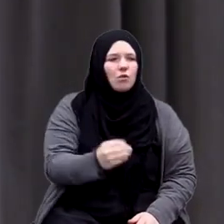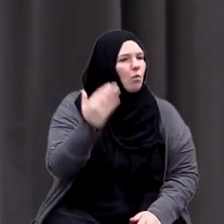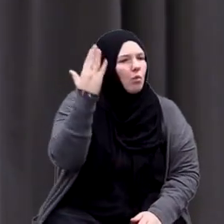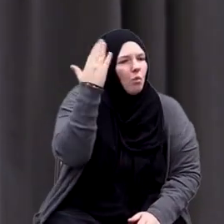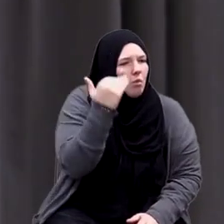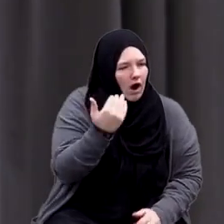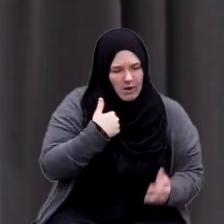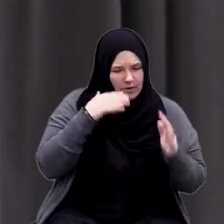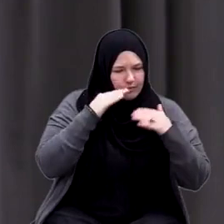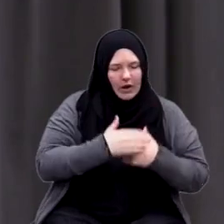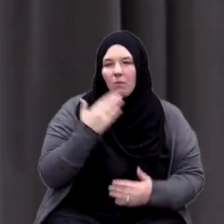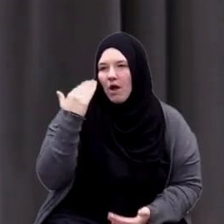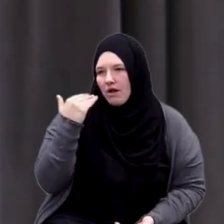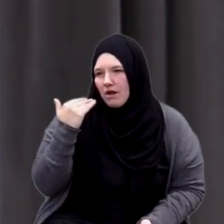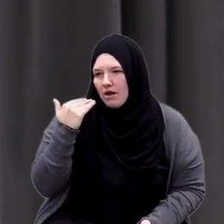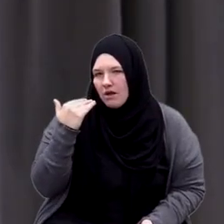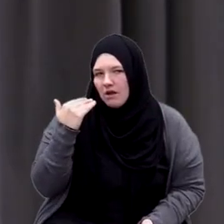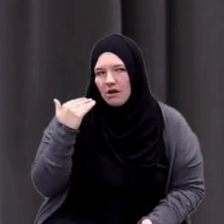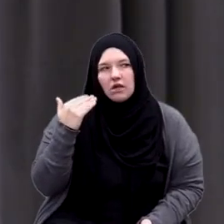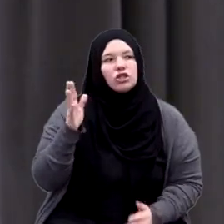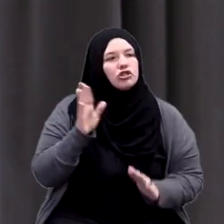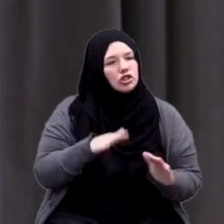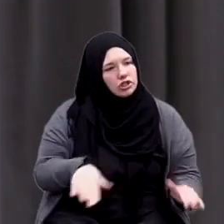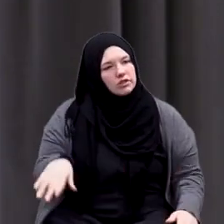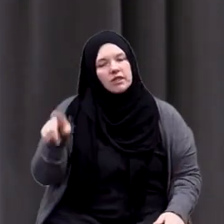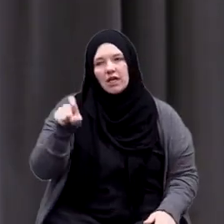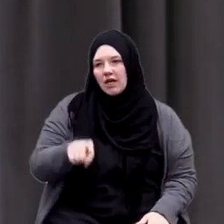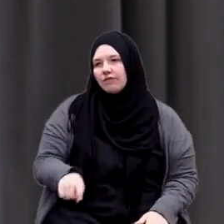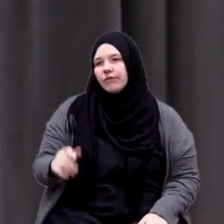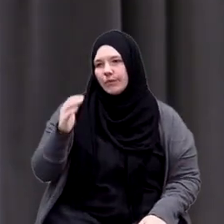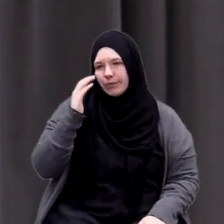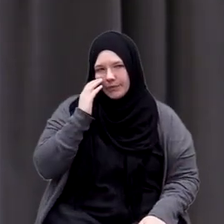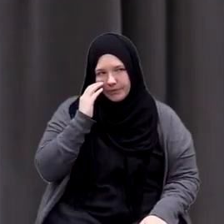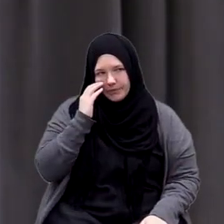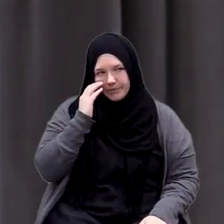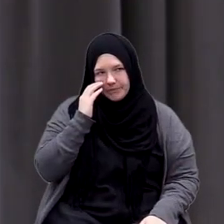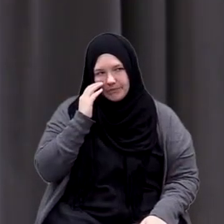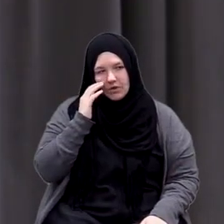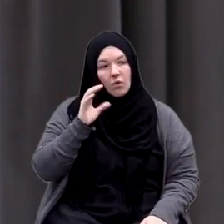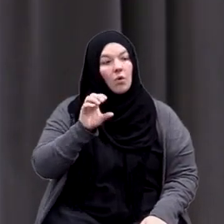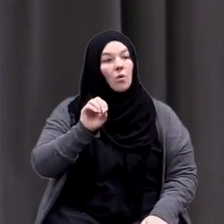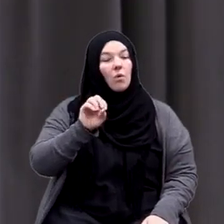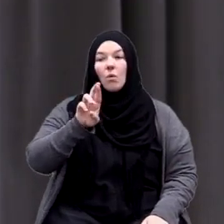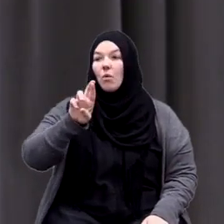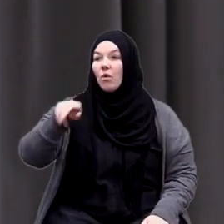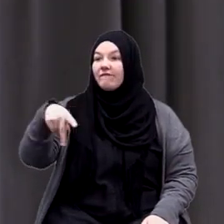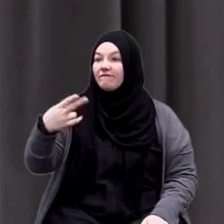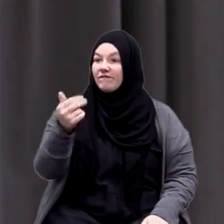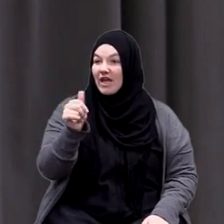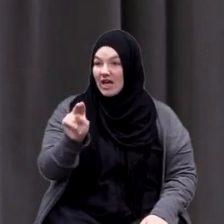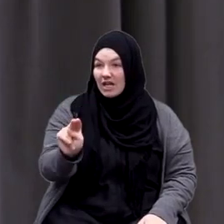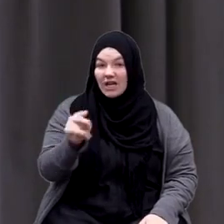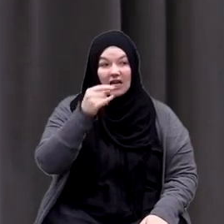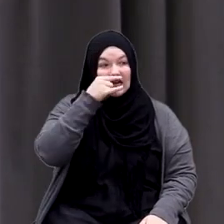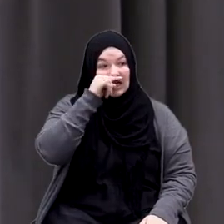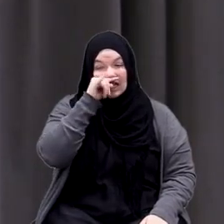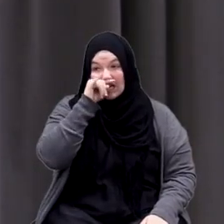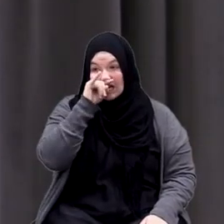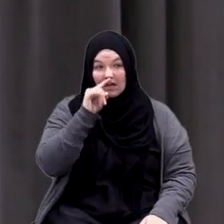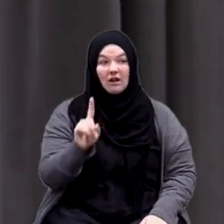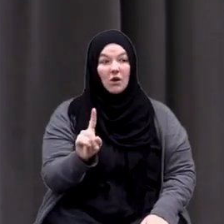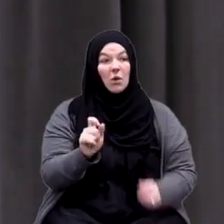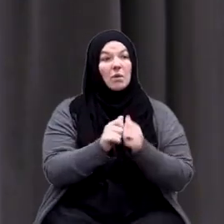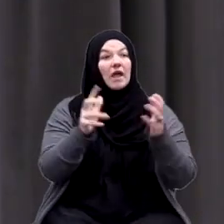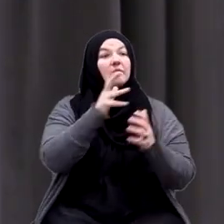أَبَوَاهُ مِنْ هَمِّ الْحَيَاةِ وَخَلَّفَاهُ ذَلِيلًا. An orphan is not just a person whose parents